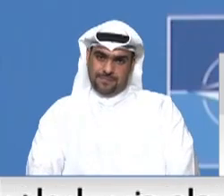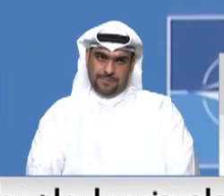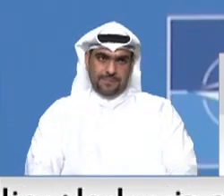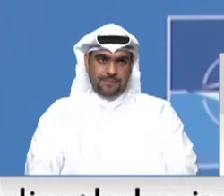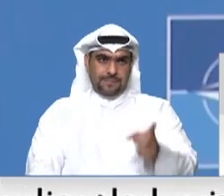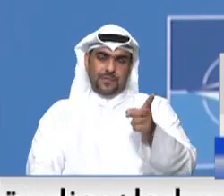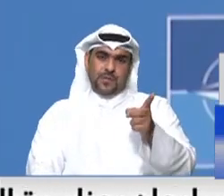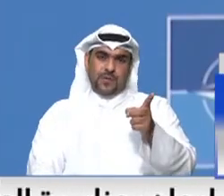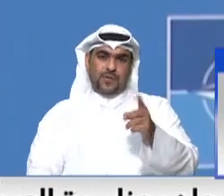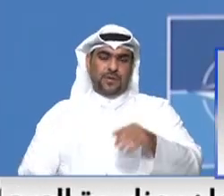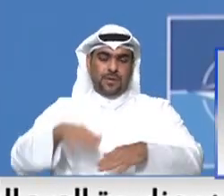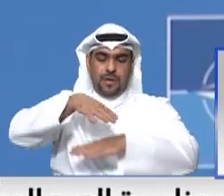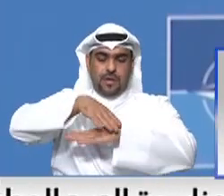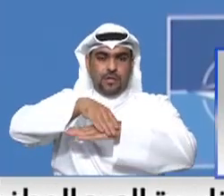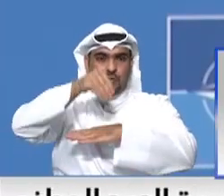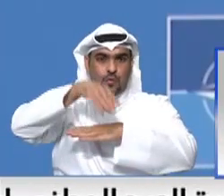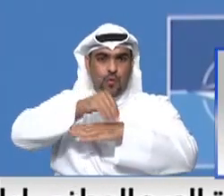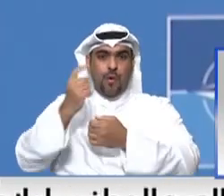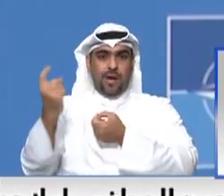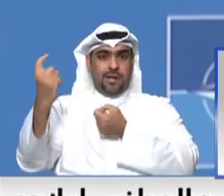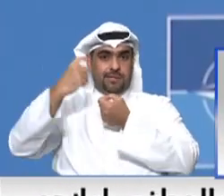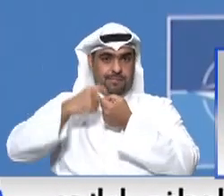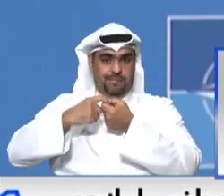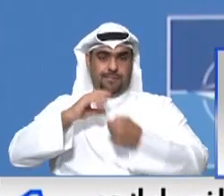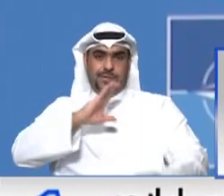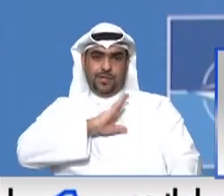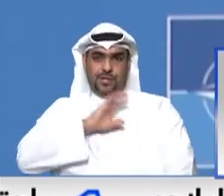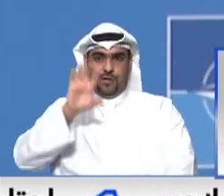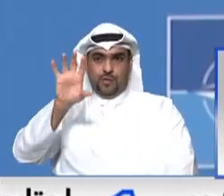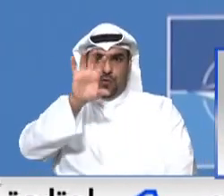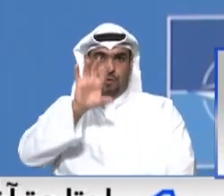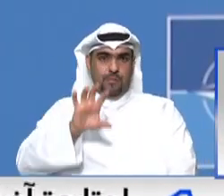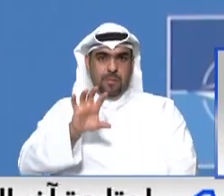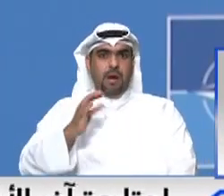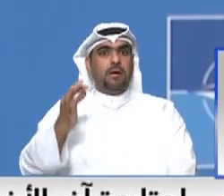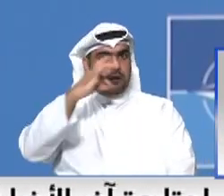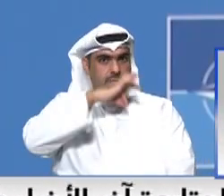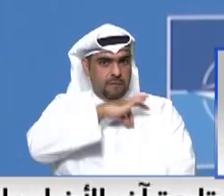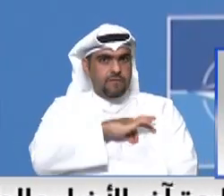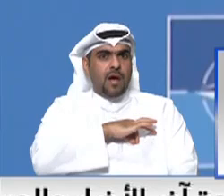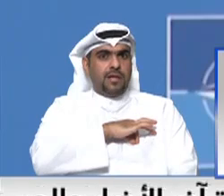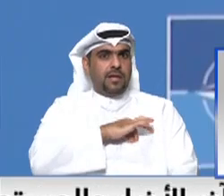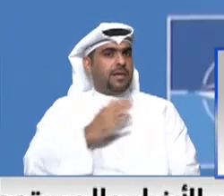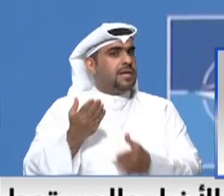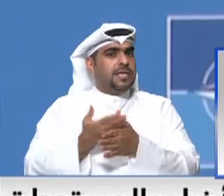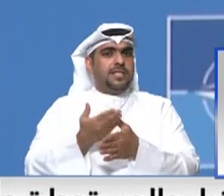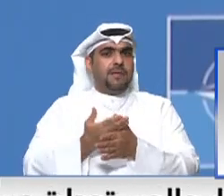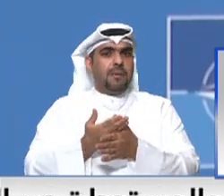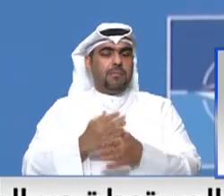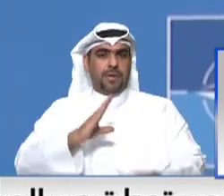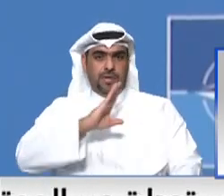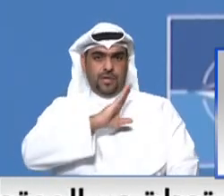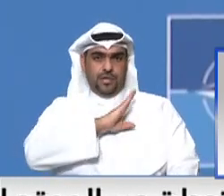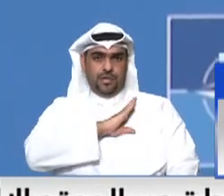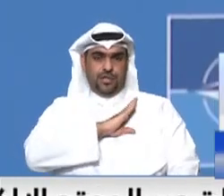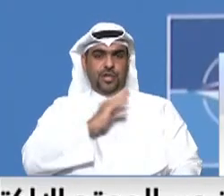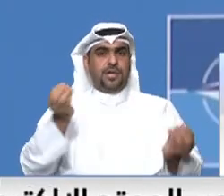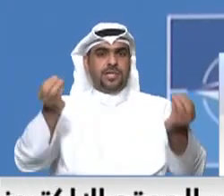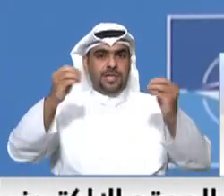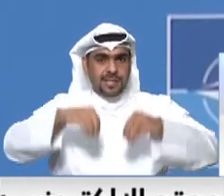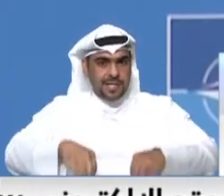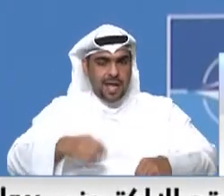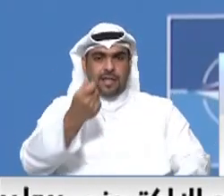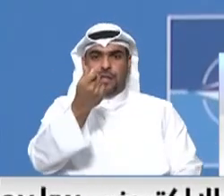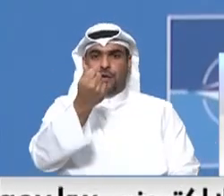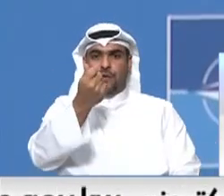عضوية السويد تحقق فوائد عسكرية كبيرة لجميع الحلفاء، وسوف تمكننا من التخطيط العسكري للمناطق الشمالية